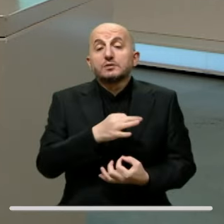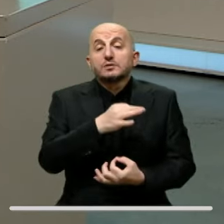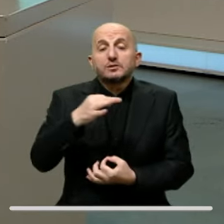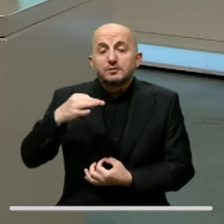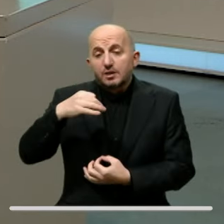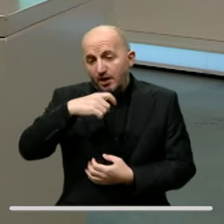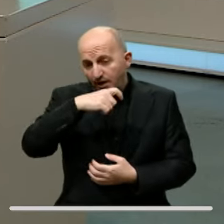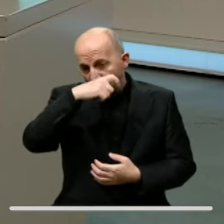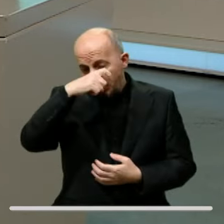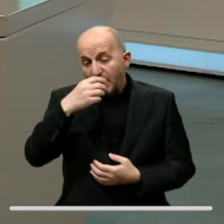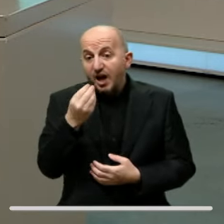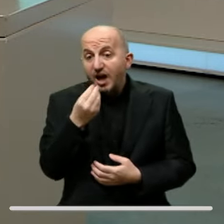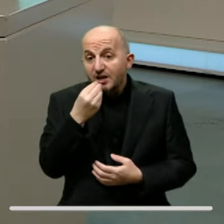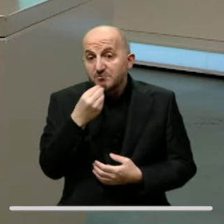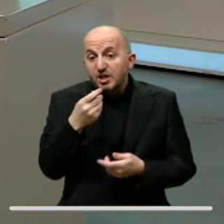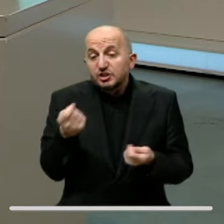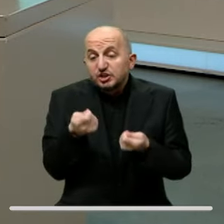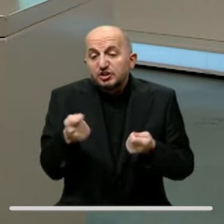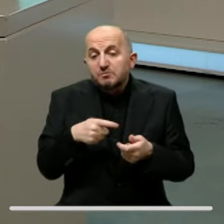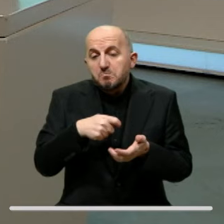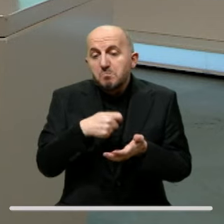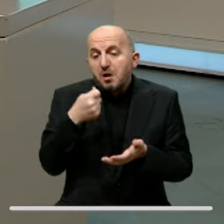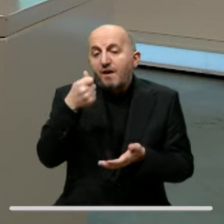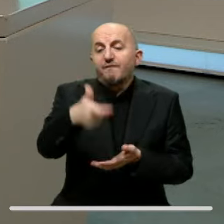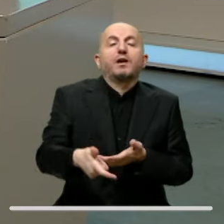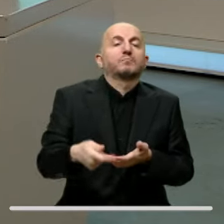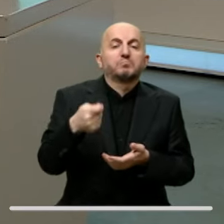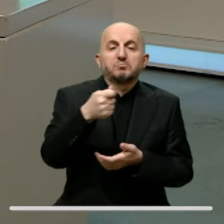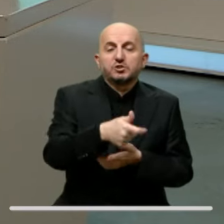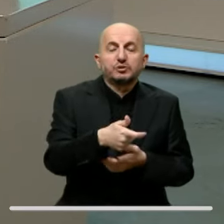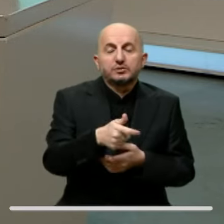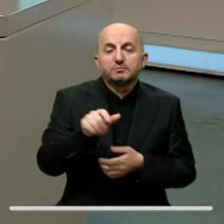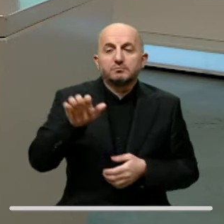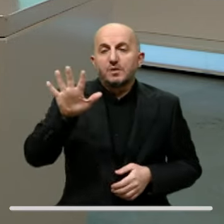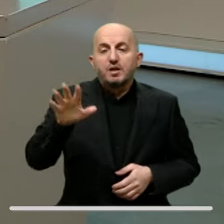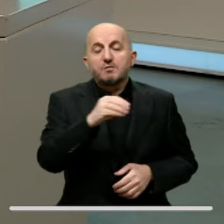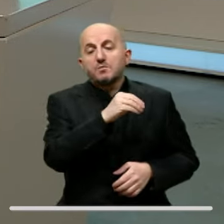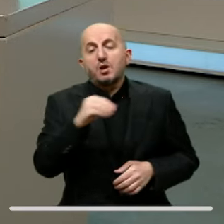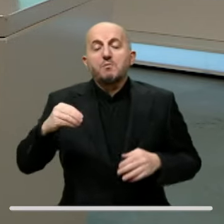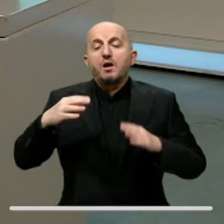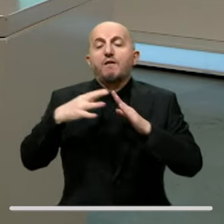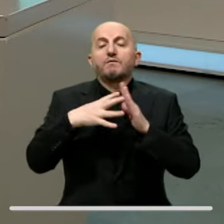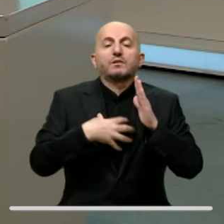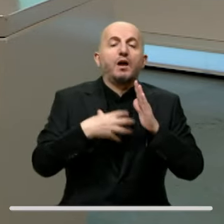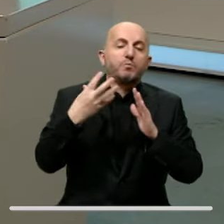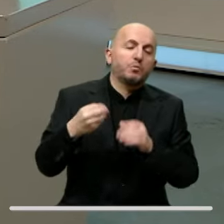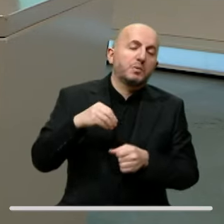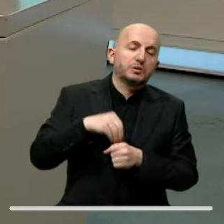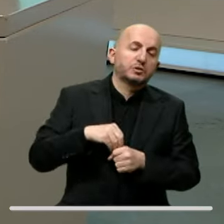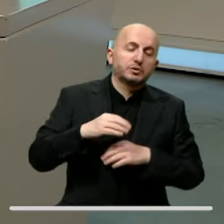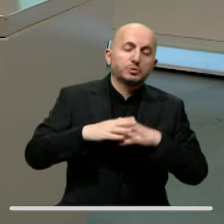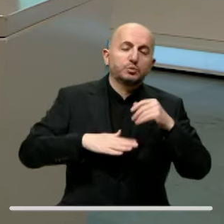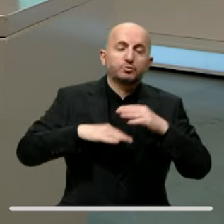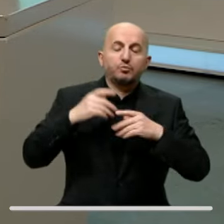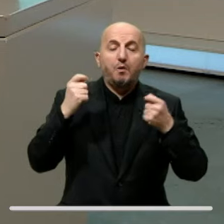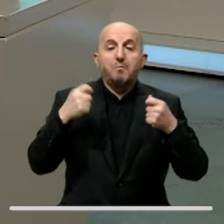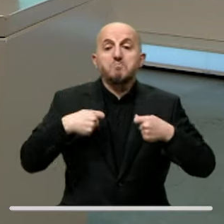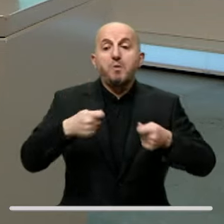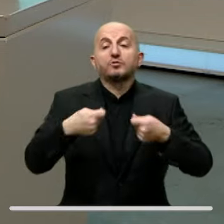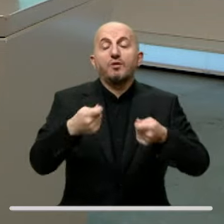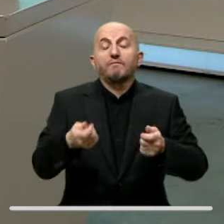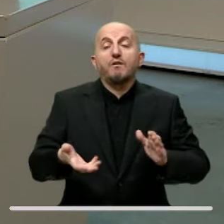ekmek vermiştir. Olaya buradan bakmak lazım. Diyelim ki 5 milyonluk bir eve sahip olabilmek için inşaat maliyetleri de bayağı da